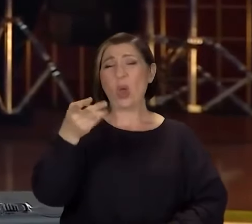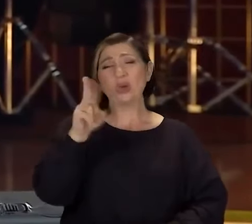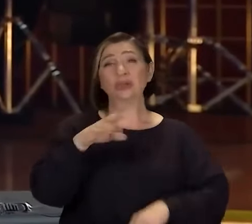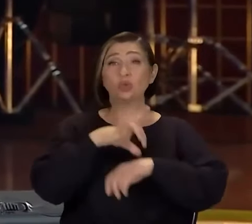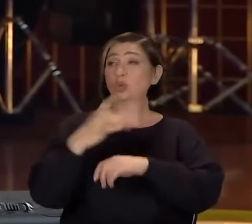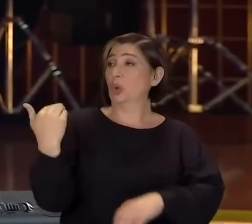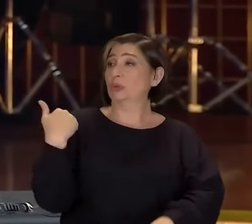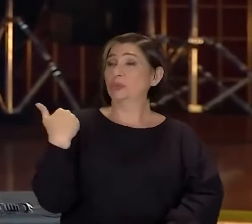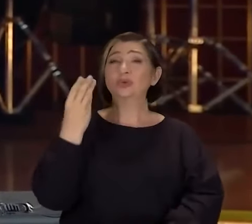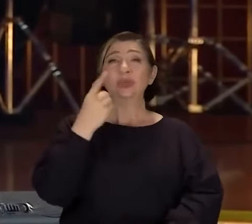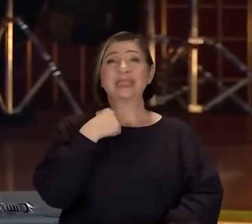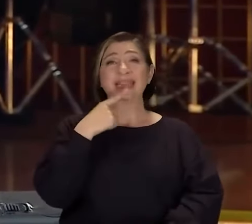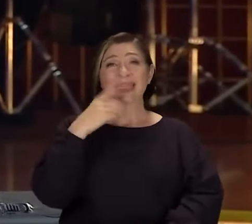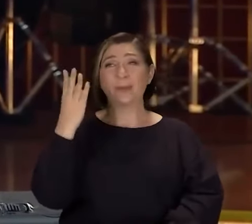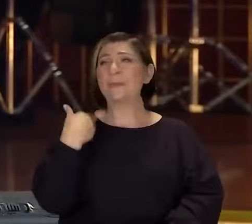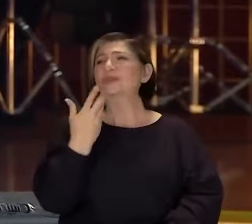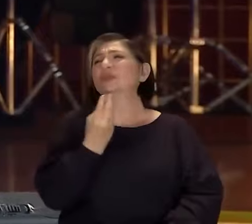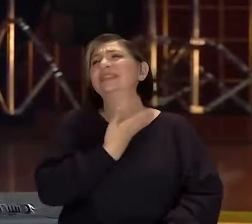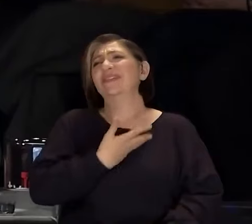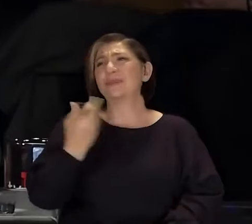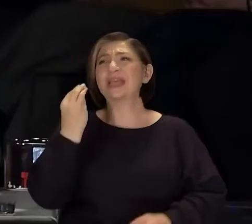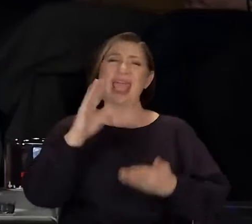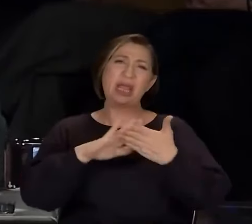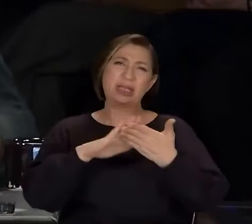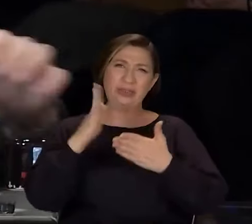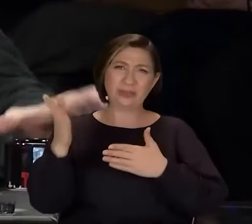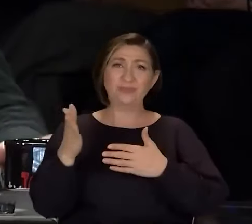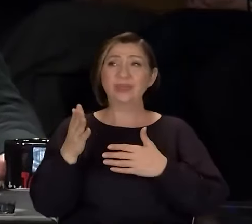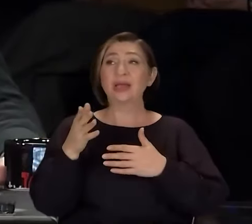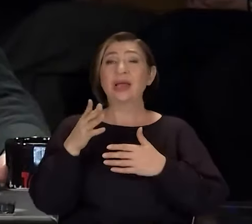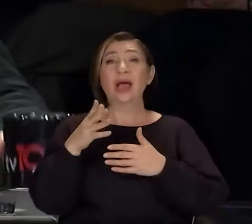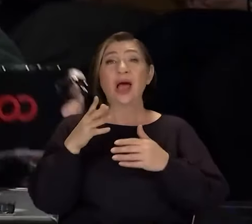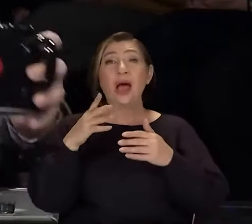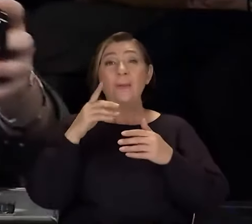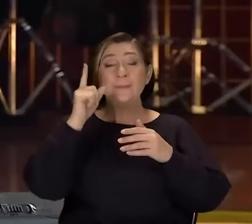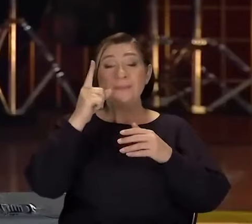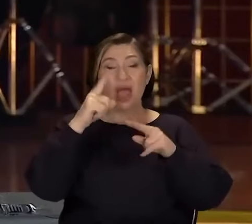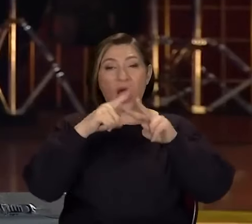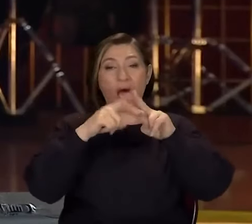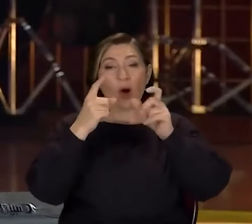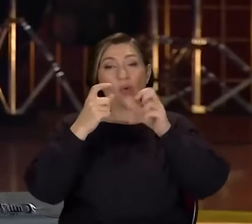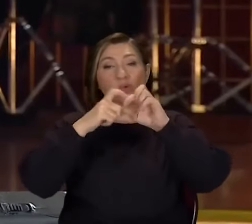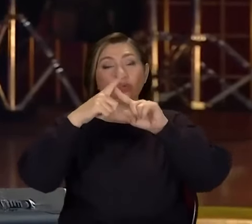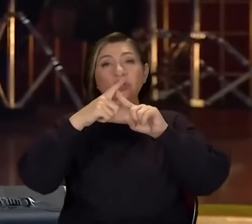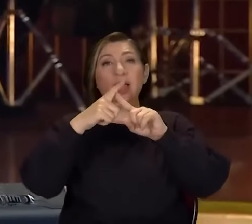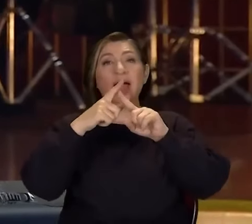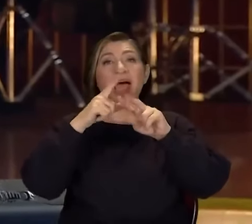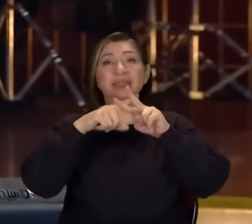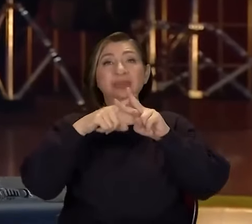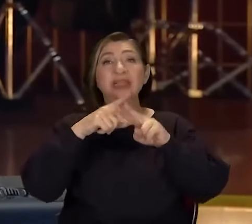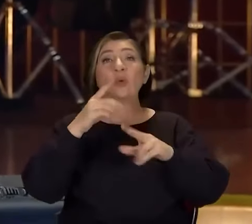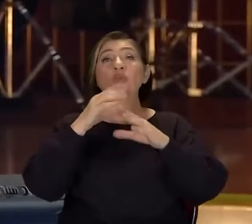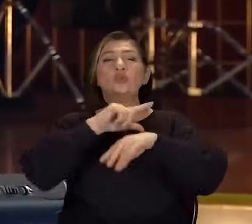diyen doktorum çok tatlı adamdır. Bayılırım ben de iyi arkadaşımdır. Aort anevrizmasından uzun süre yoğun bakımda